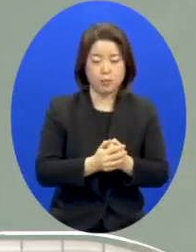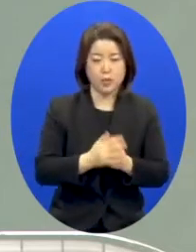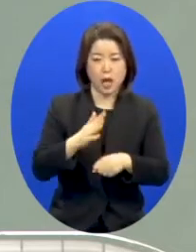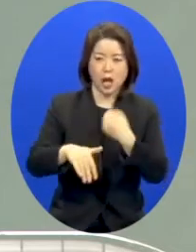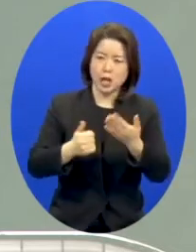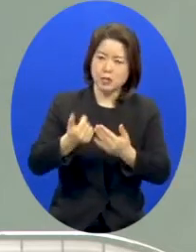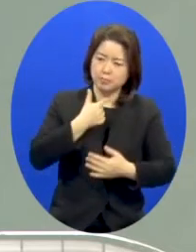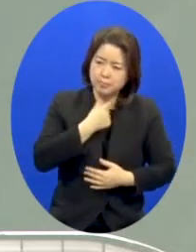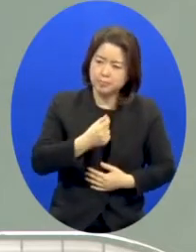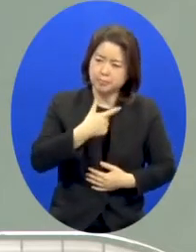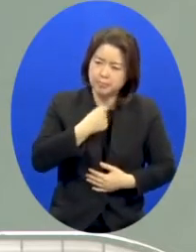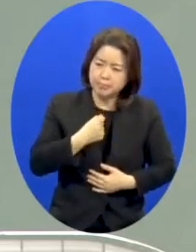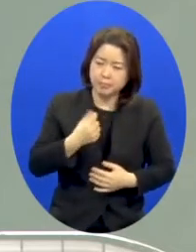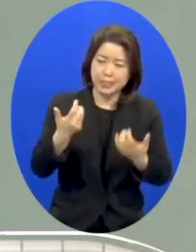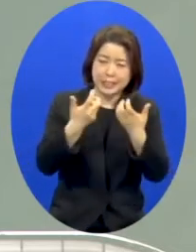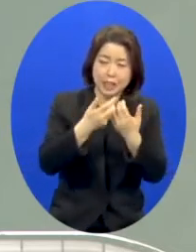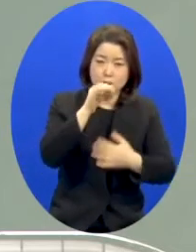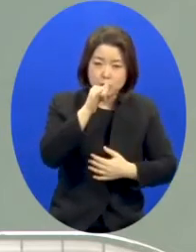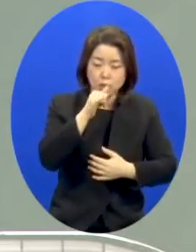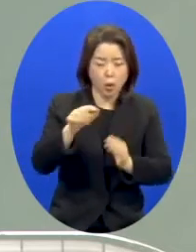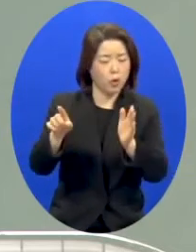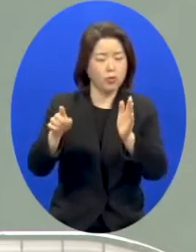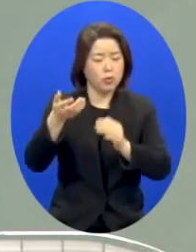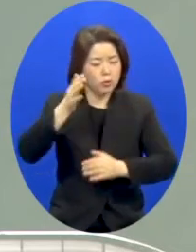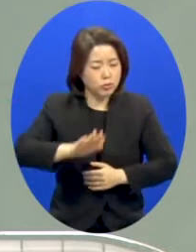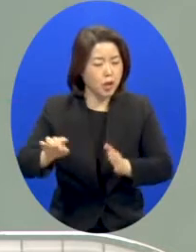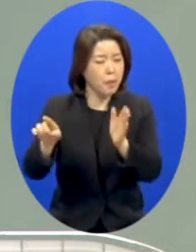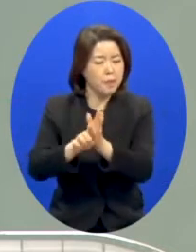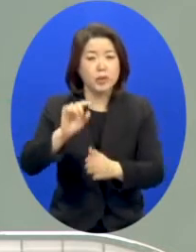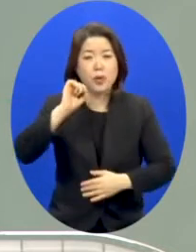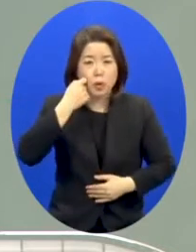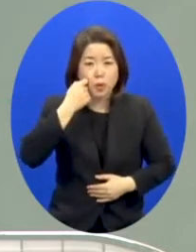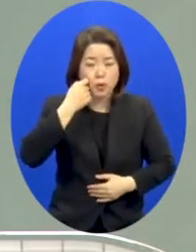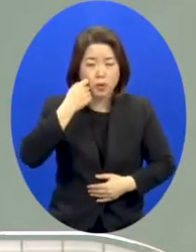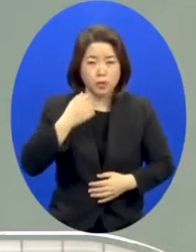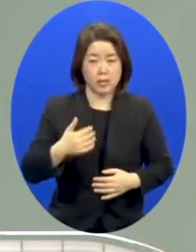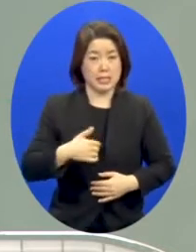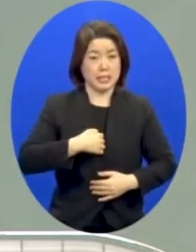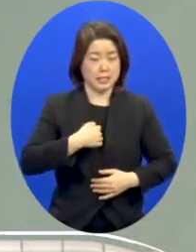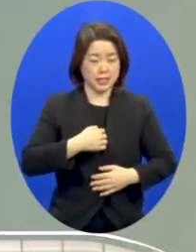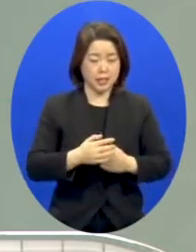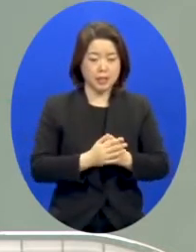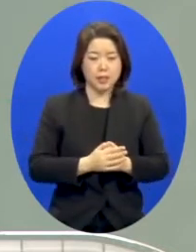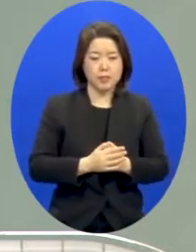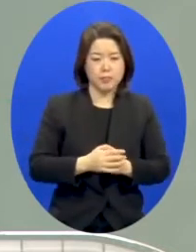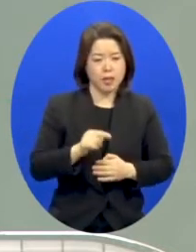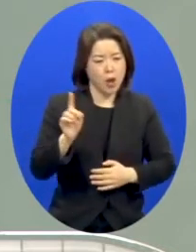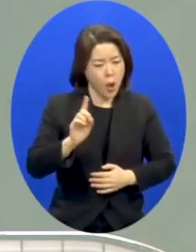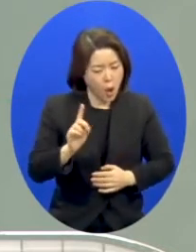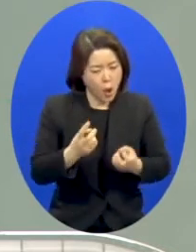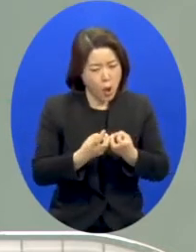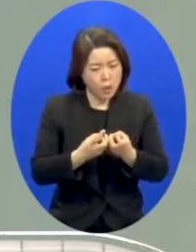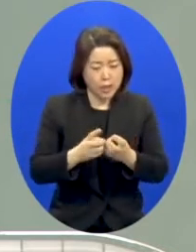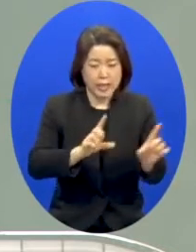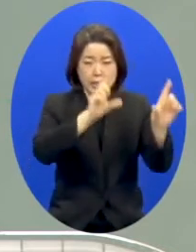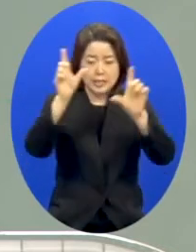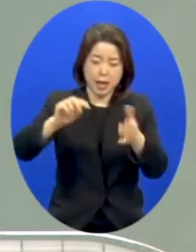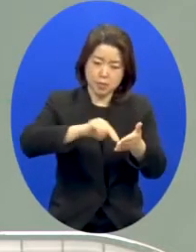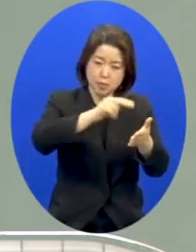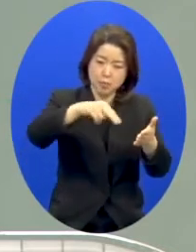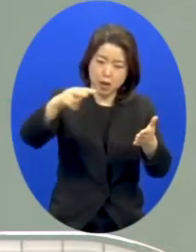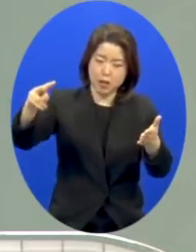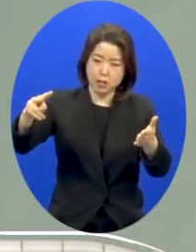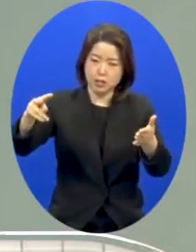검 그는 어떻게 해야 자기가 이 삶의 방황 에서 벗어나야 될지 알 수가